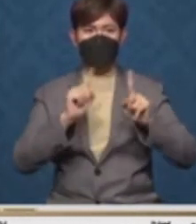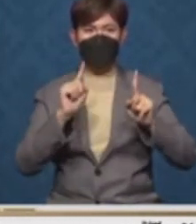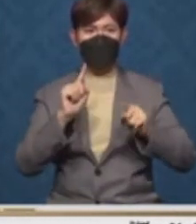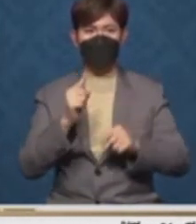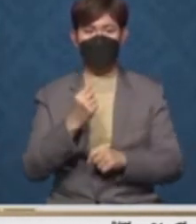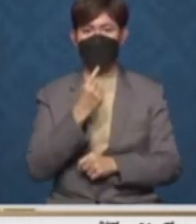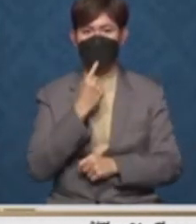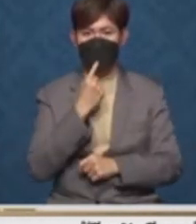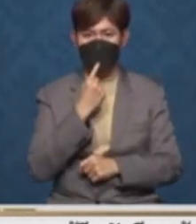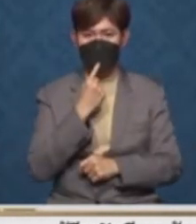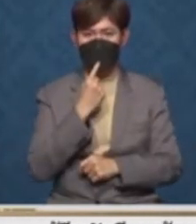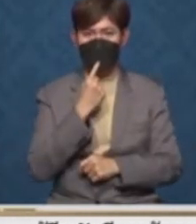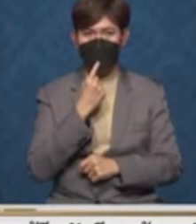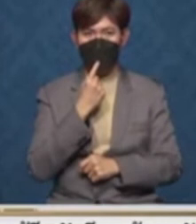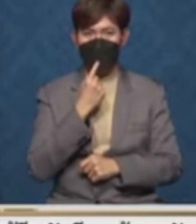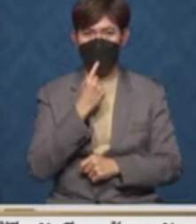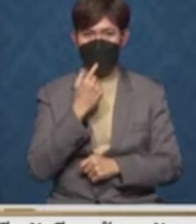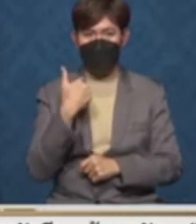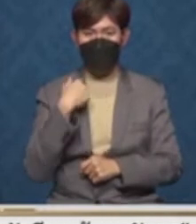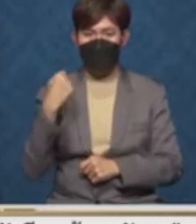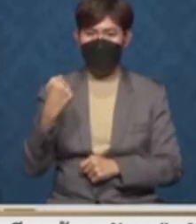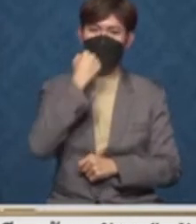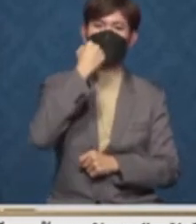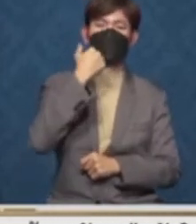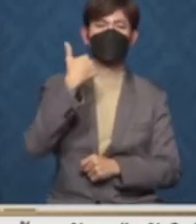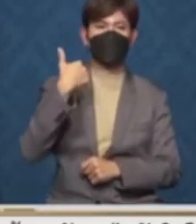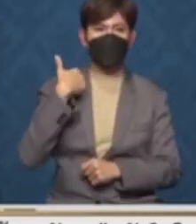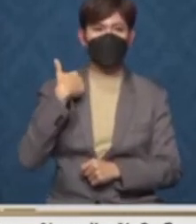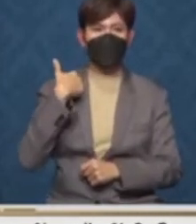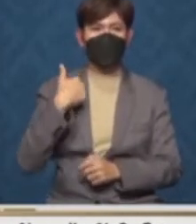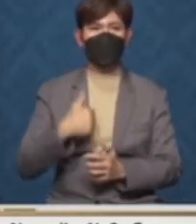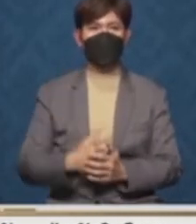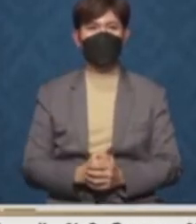นั้นเคยโดนชกมาแล้วครับ